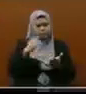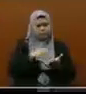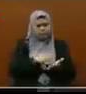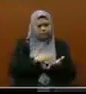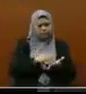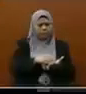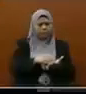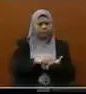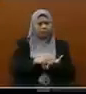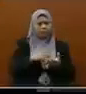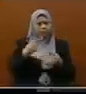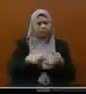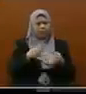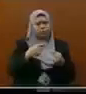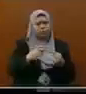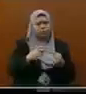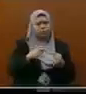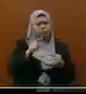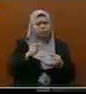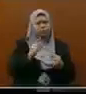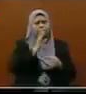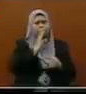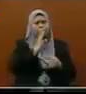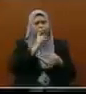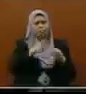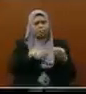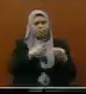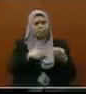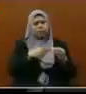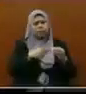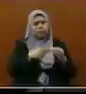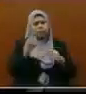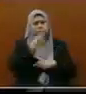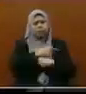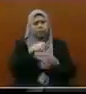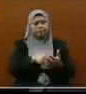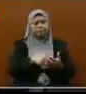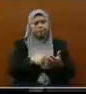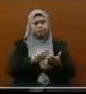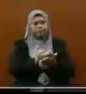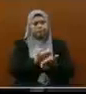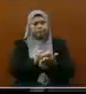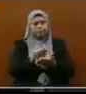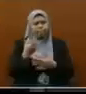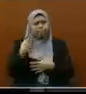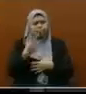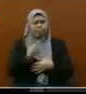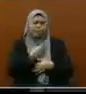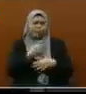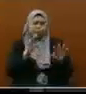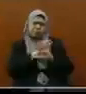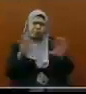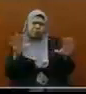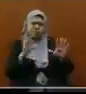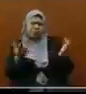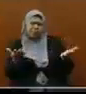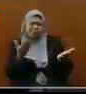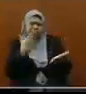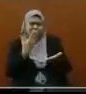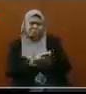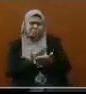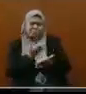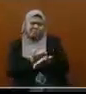tadi apabila menyebut bahawa dalam keadaan hari ini ekonomi negara kita tidak begitu baik dan kononnya